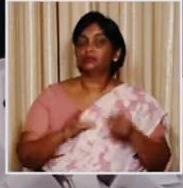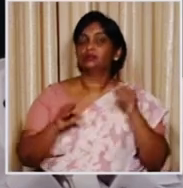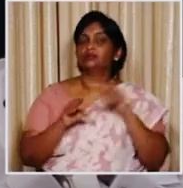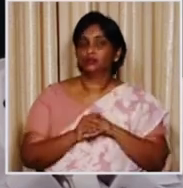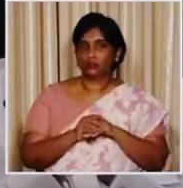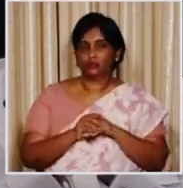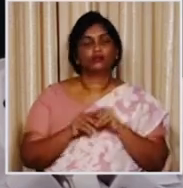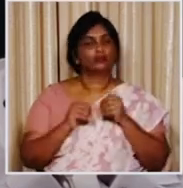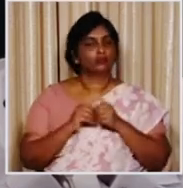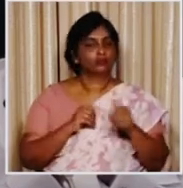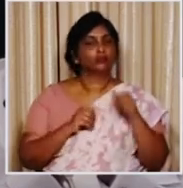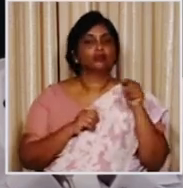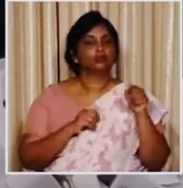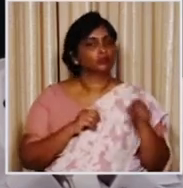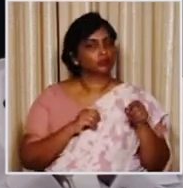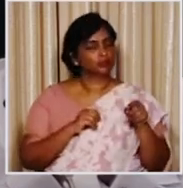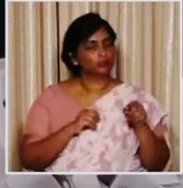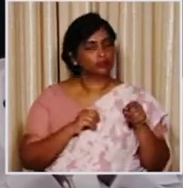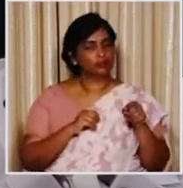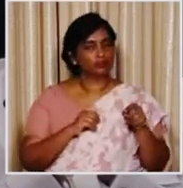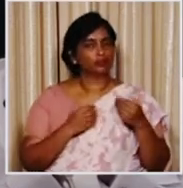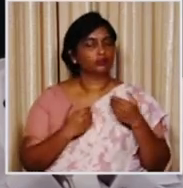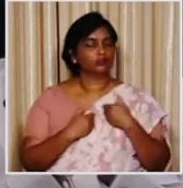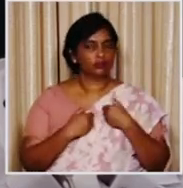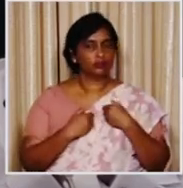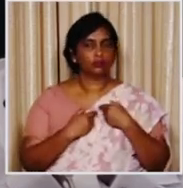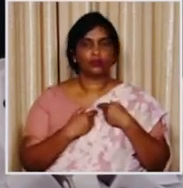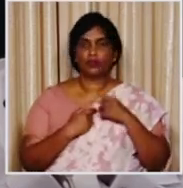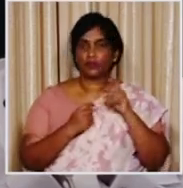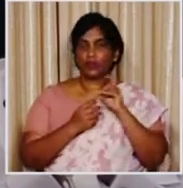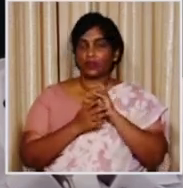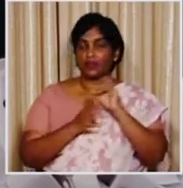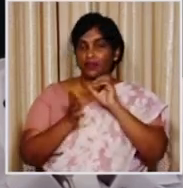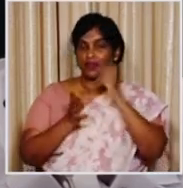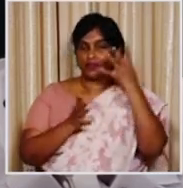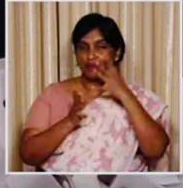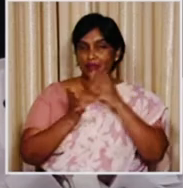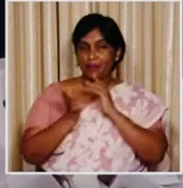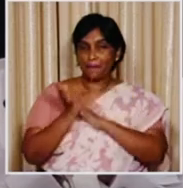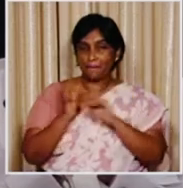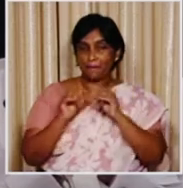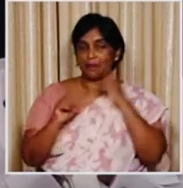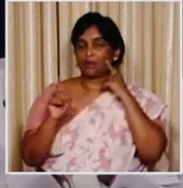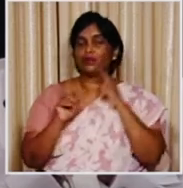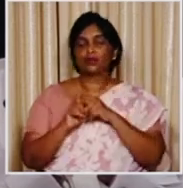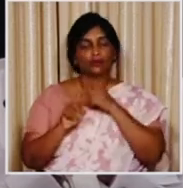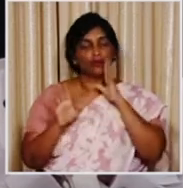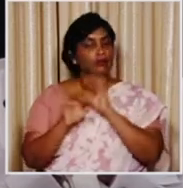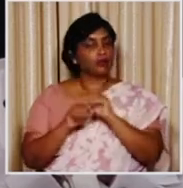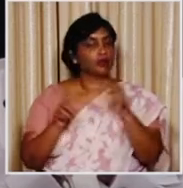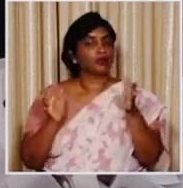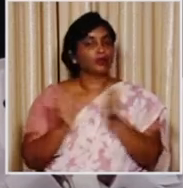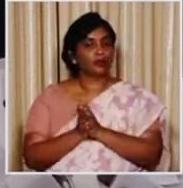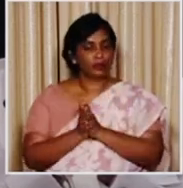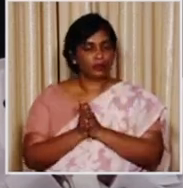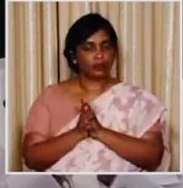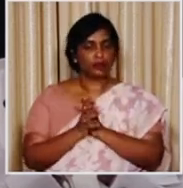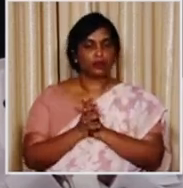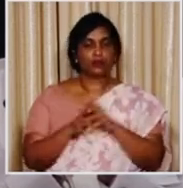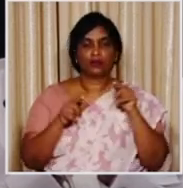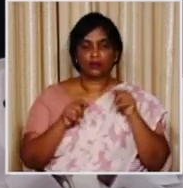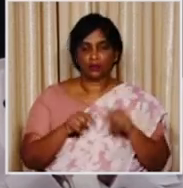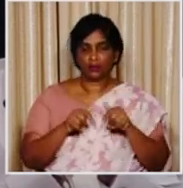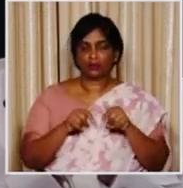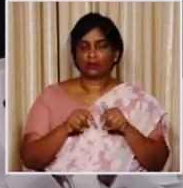දැන් ඇවිල්ලා තියෙනවා මේ අපේ චැනල් ෆෝ නාලිකාවේ අලුත් හෙළිදරව්ව මේ හෙළිදරව්වත් එක්ක දැන් එක